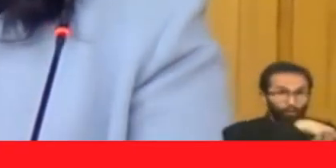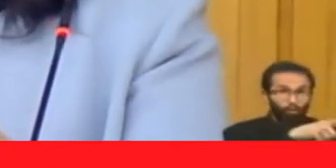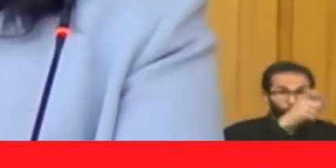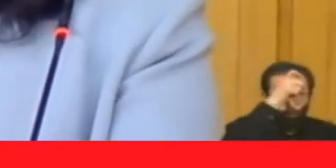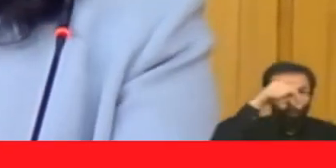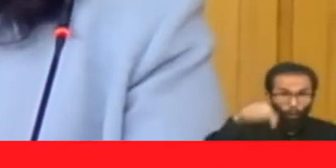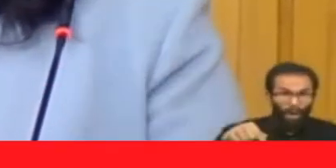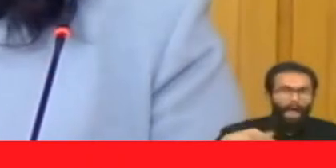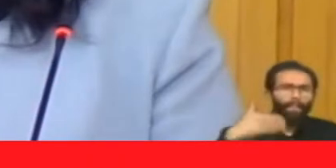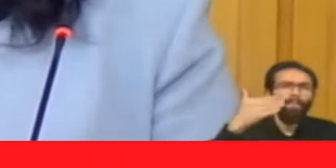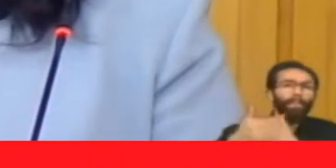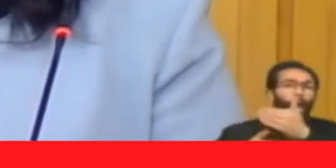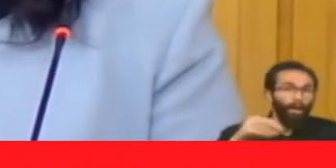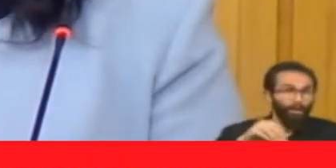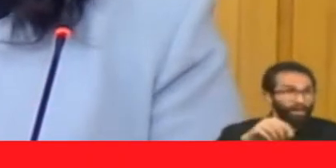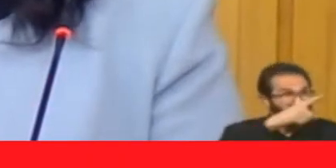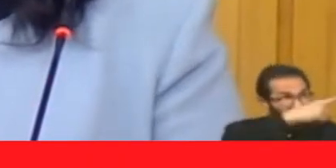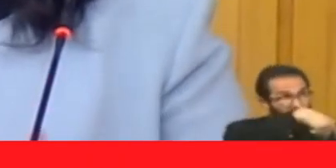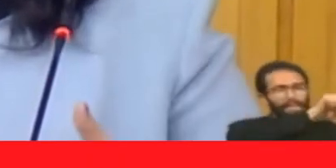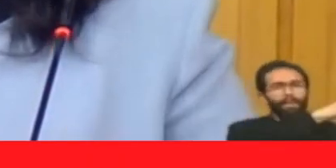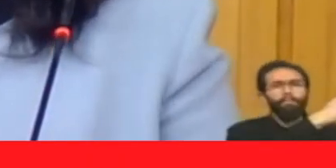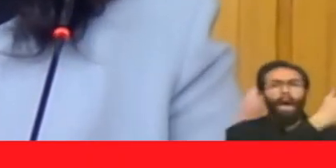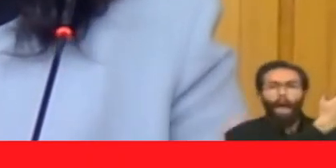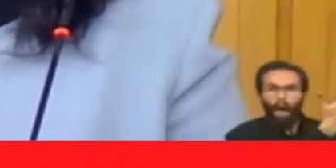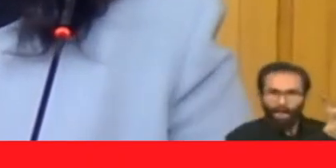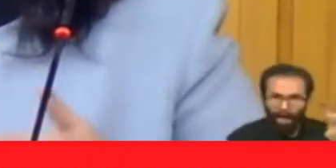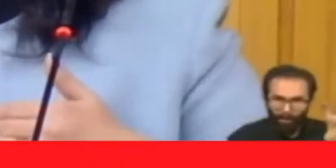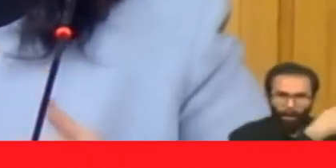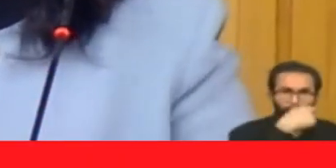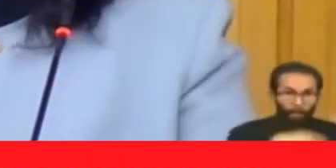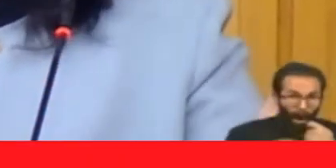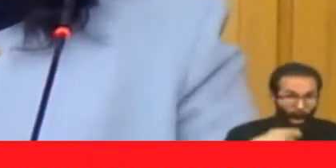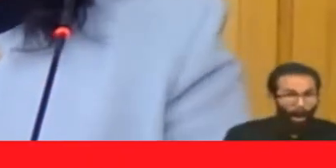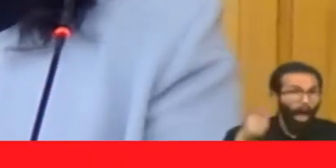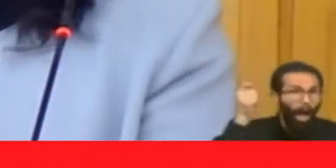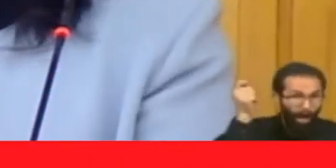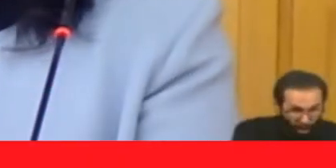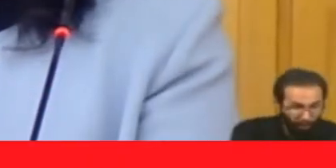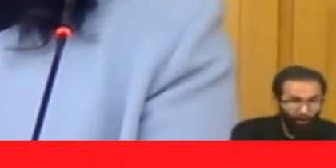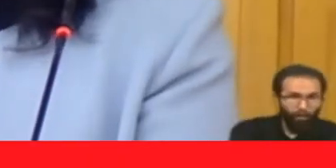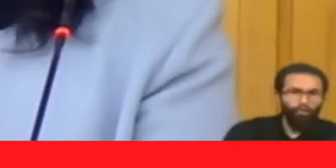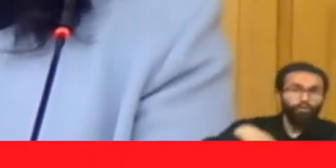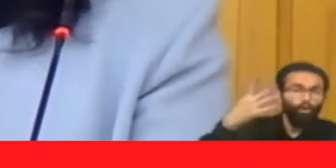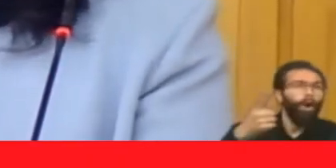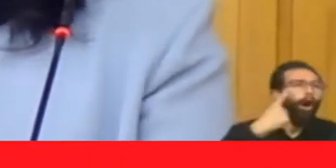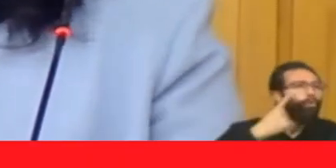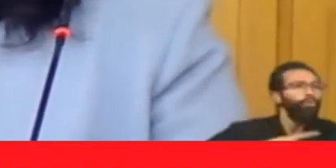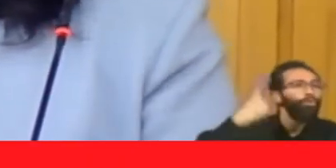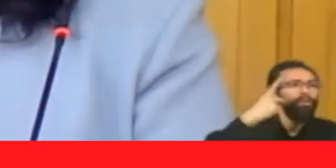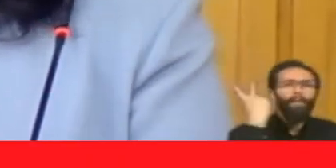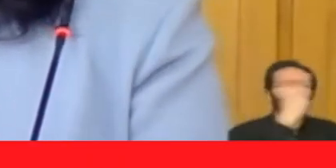paraları getirin, bankalara yatırın. Ondan sonra da bu iktidardan çıkın gidin diyoruz.